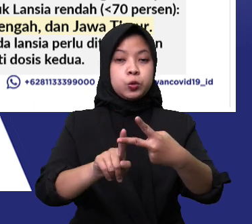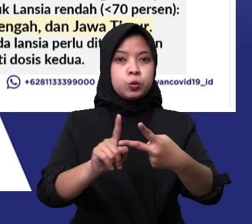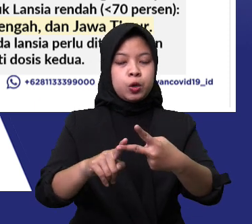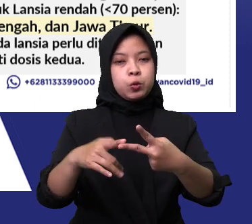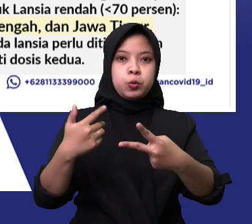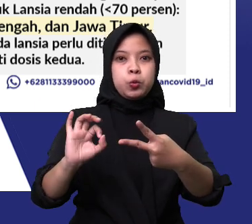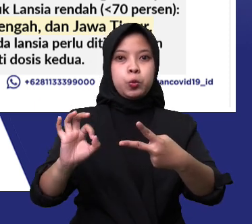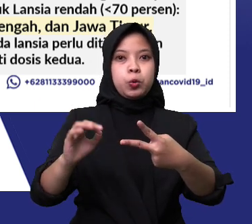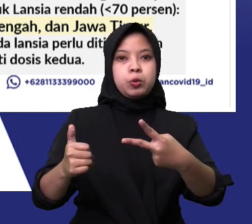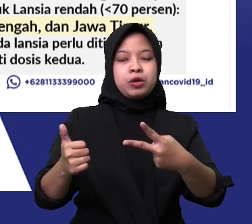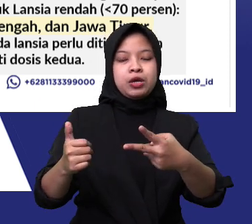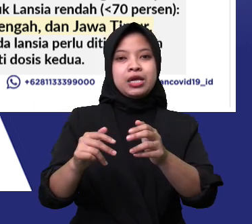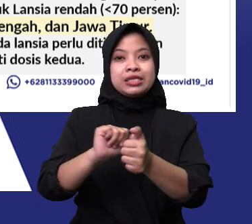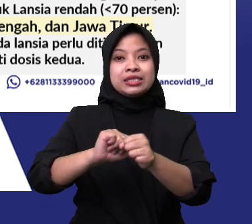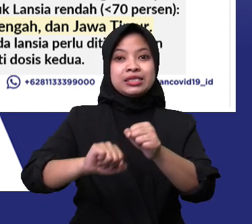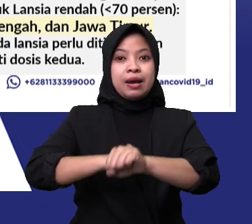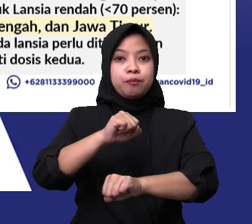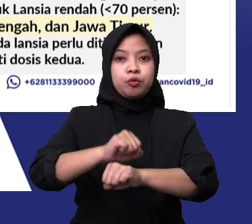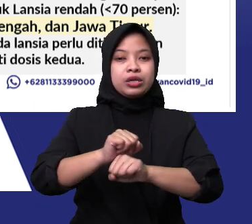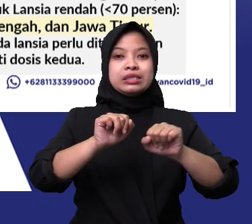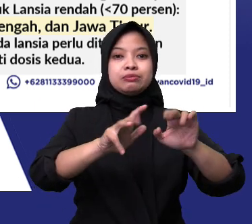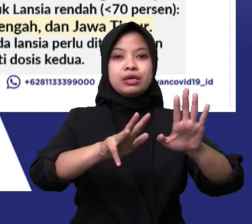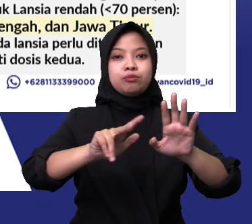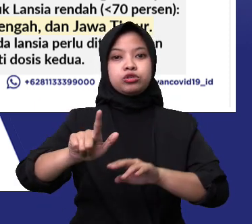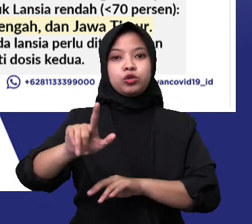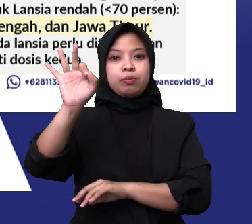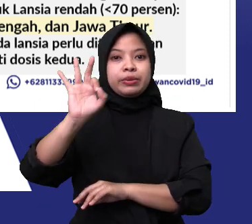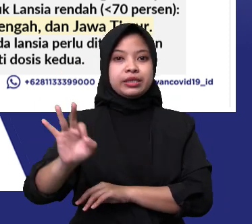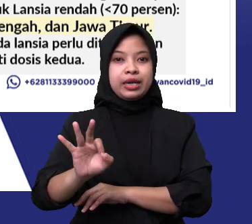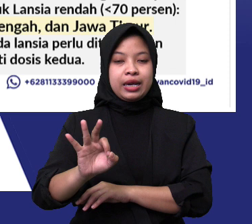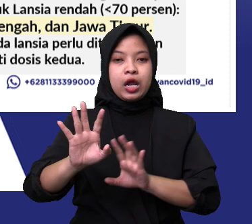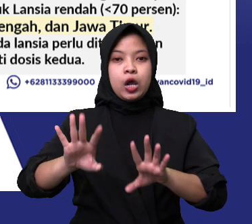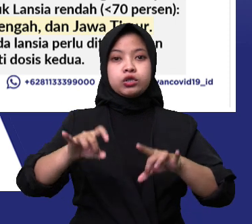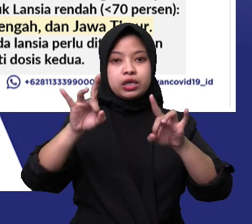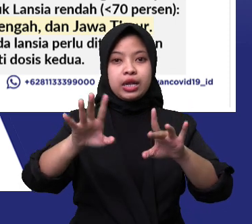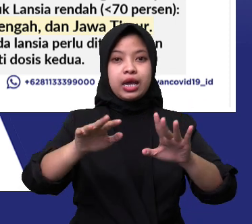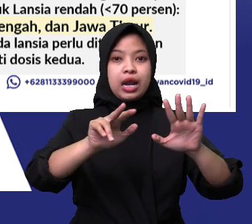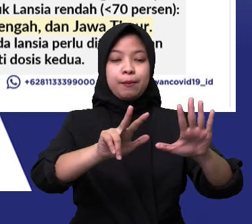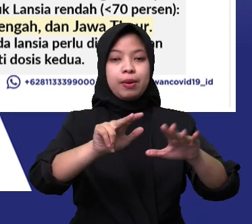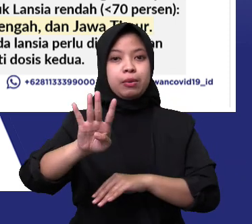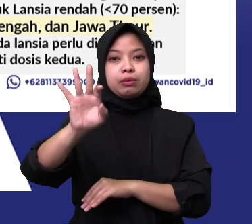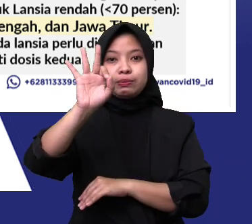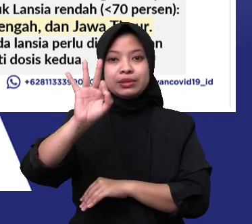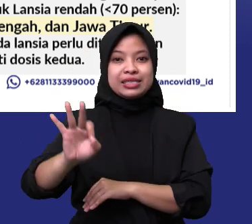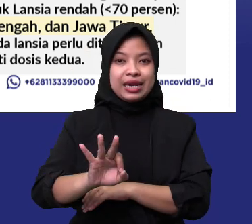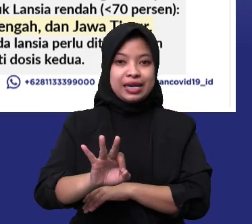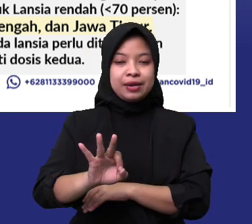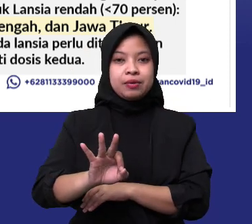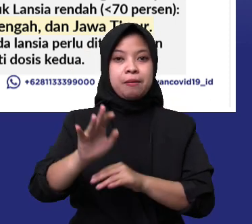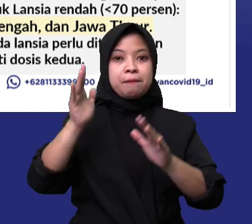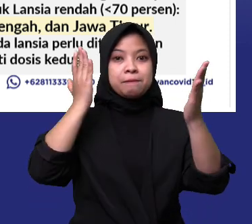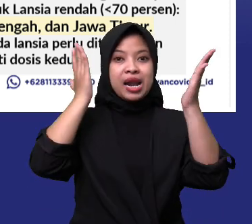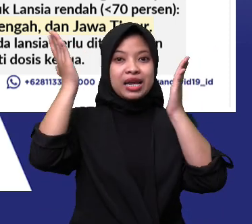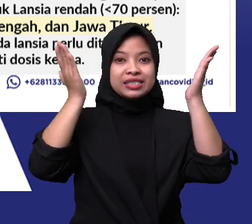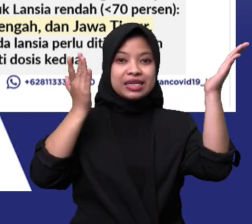tinggi terdapat di Singapura, yaitu 91%, Australia 84%,